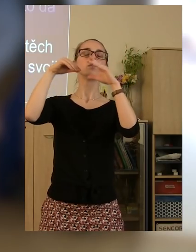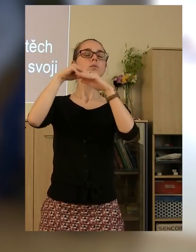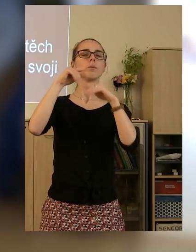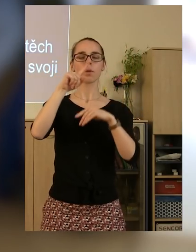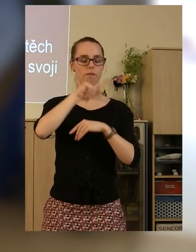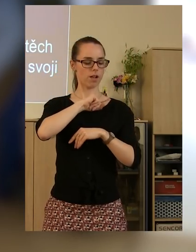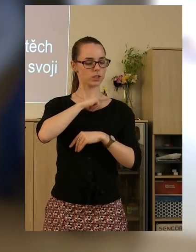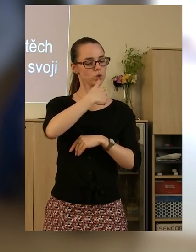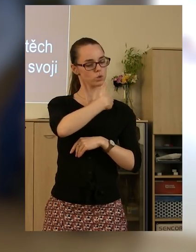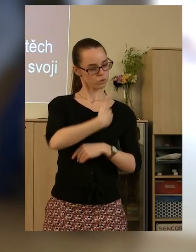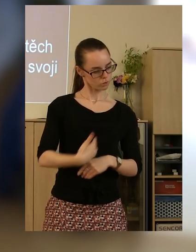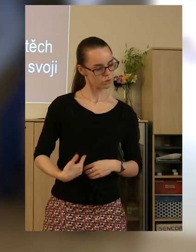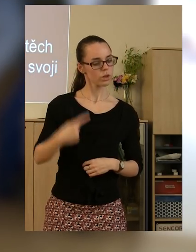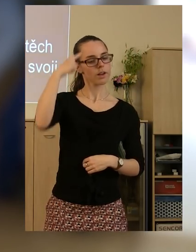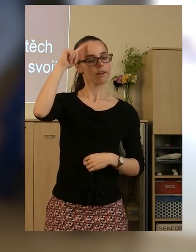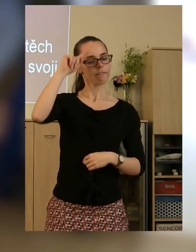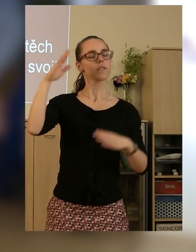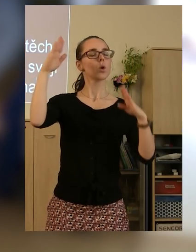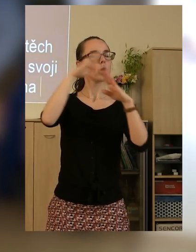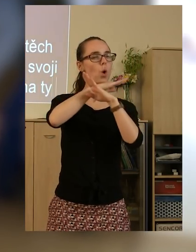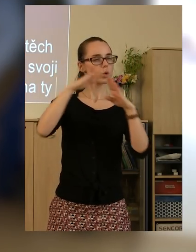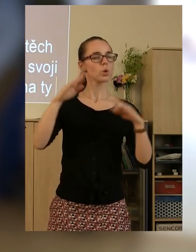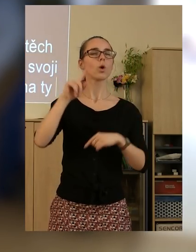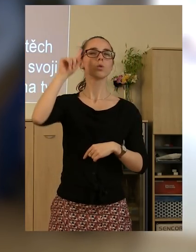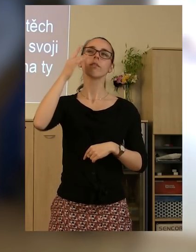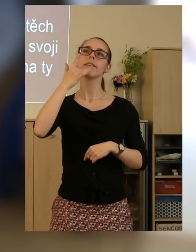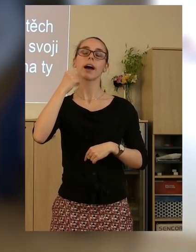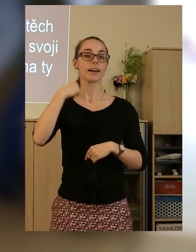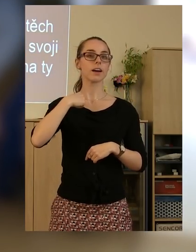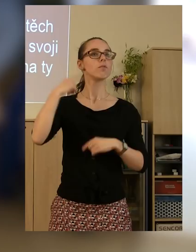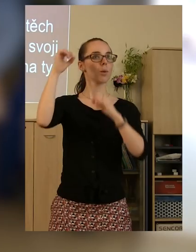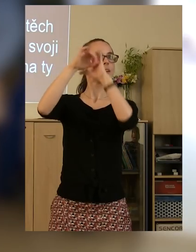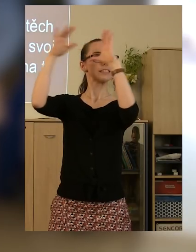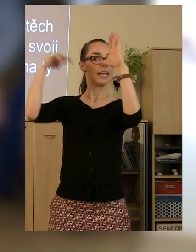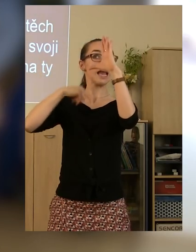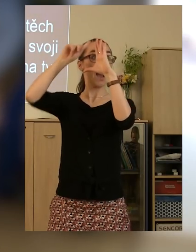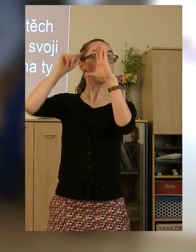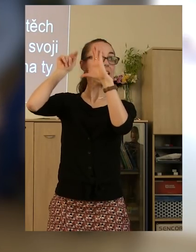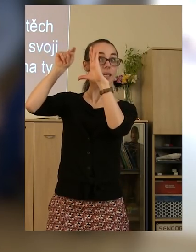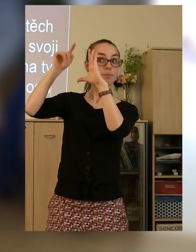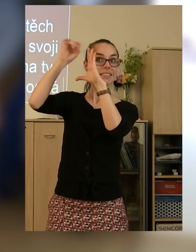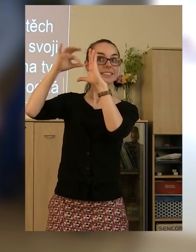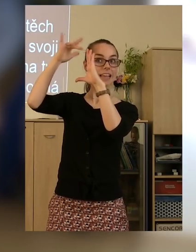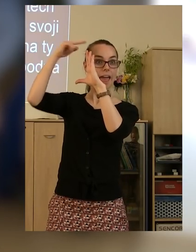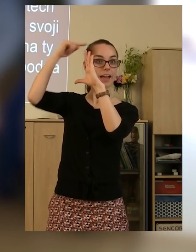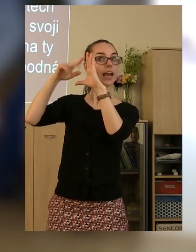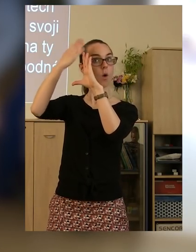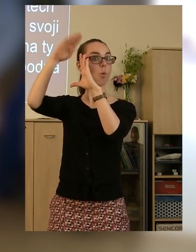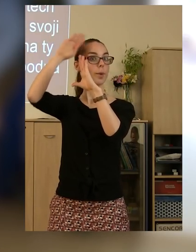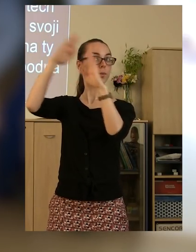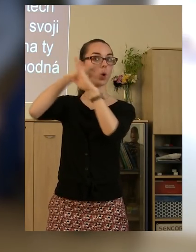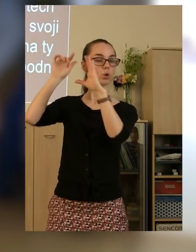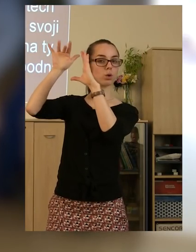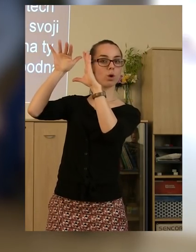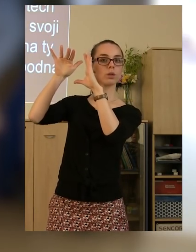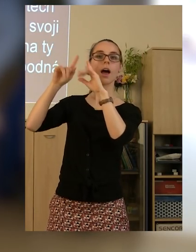jste vlastně na ty lucidní sny, tak i tam ta svobodná vůle naráží na nějaký ten rámec. Nebo